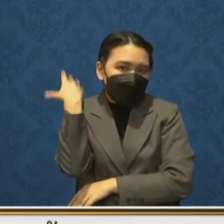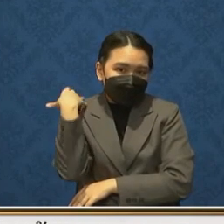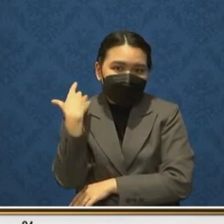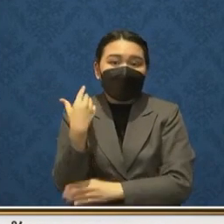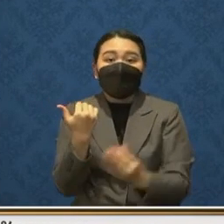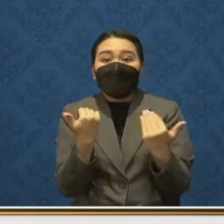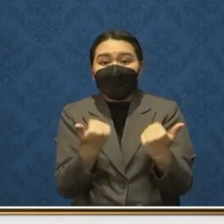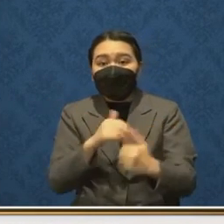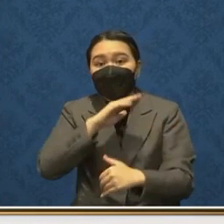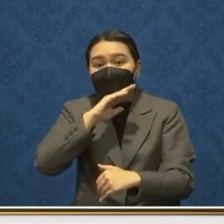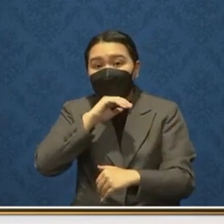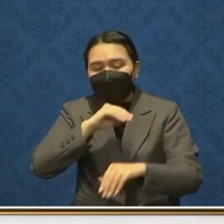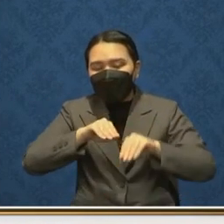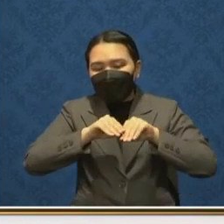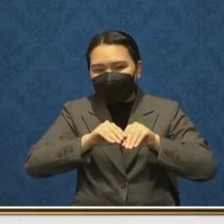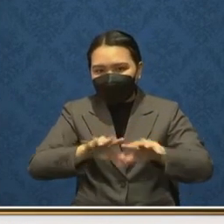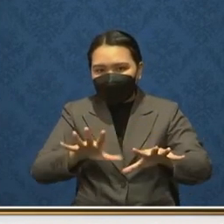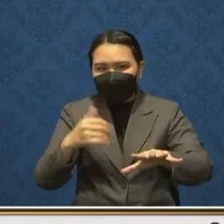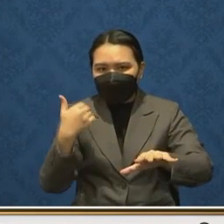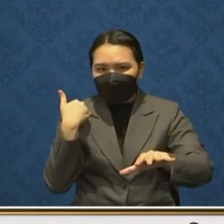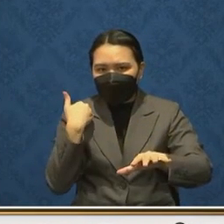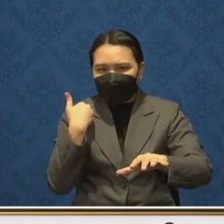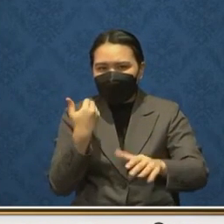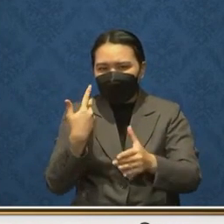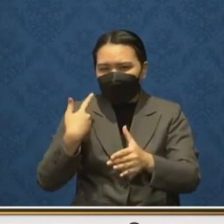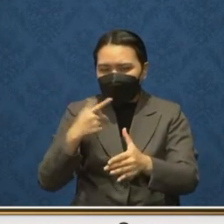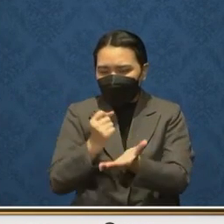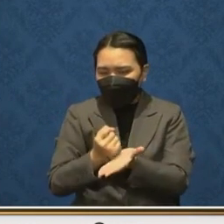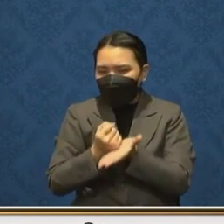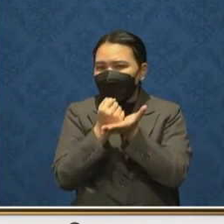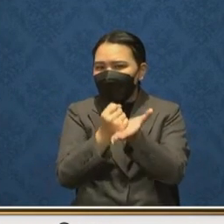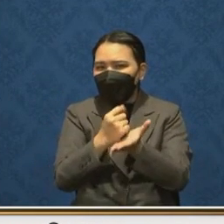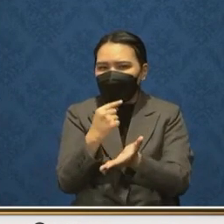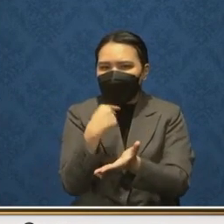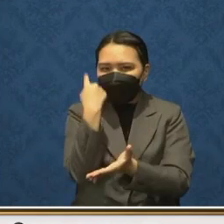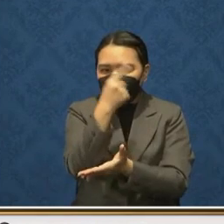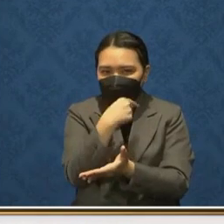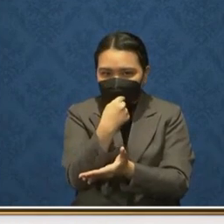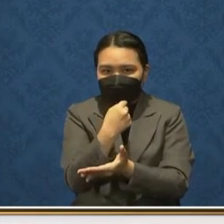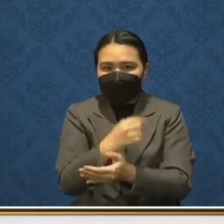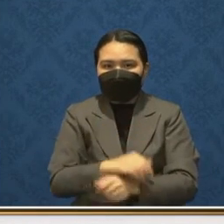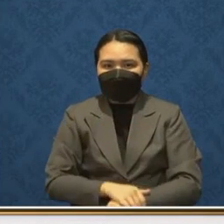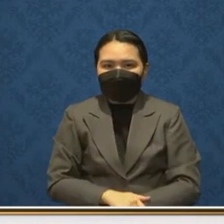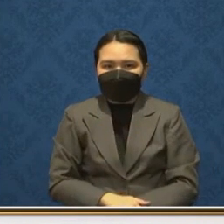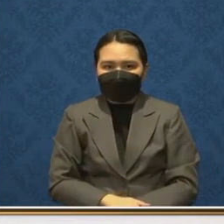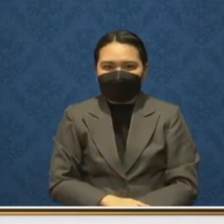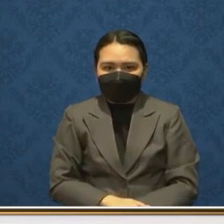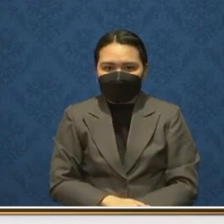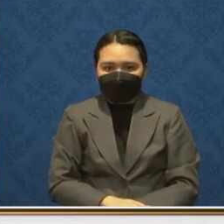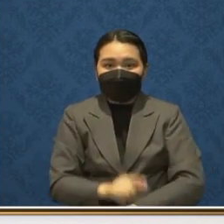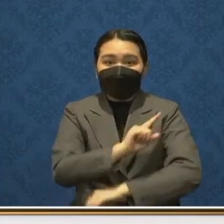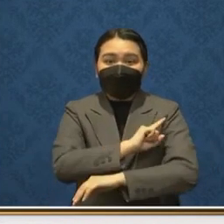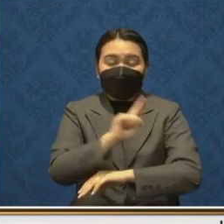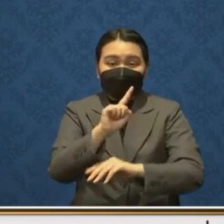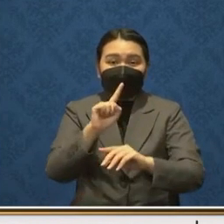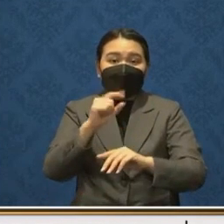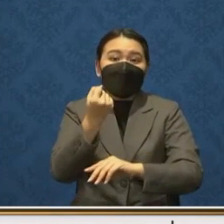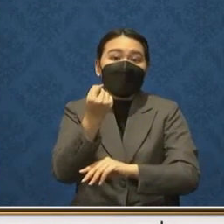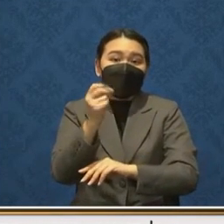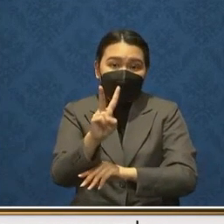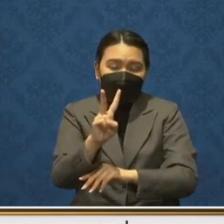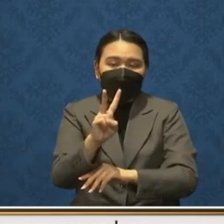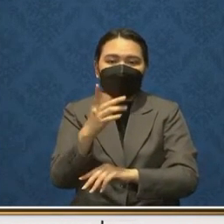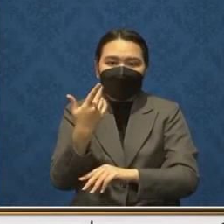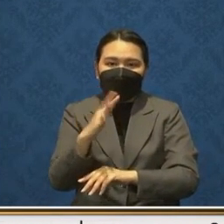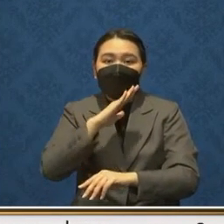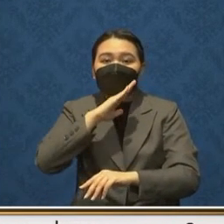มีการตอบแนนะครับท่านประทานชวทเค้ารบครับวันที่ 12อง คนที่โกหก เอาหมูตายมาขาย